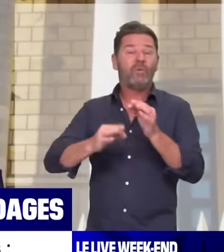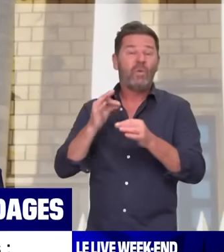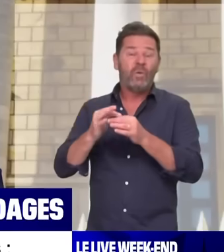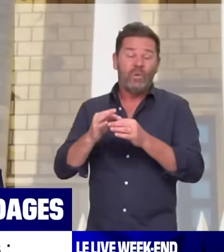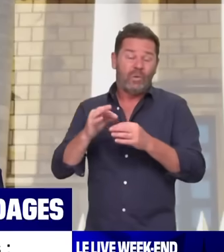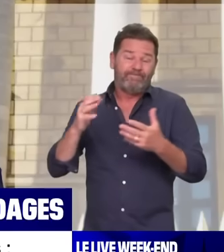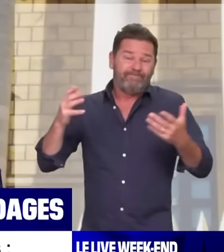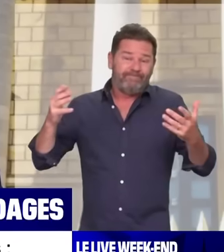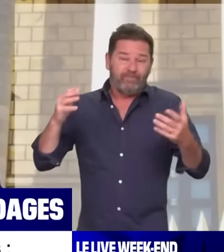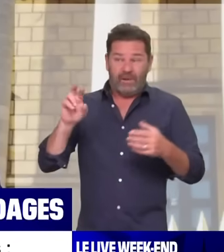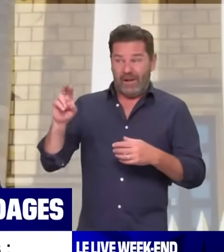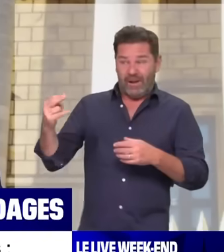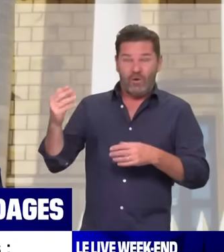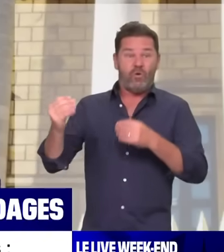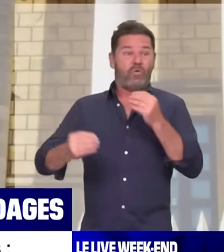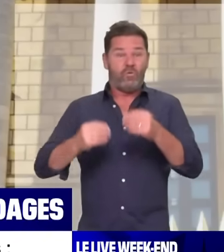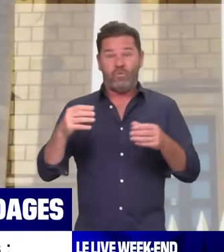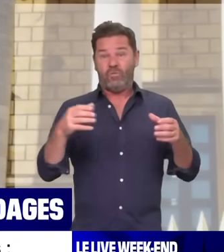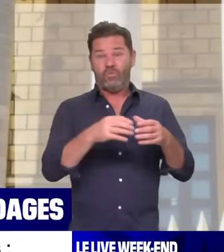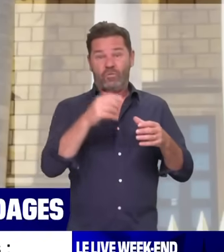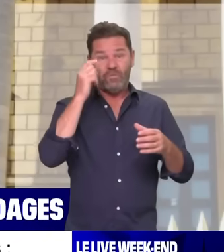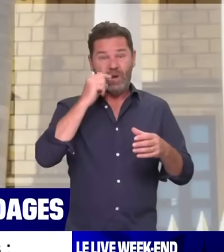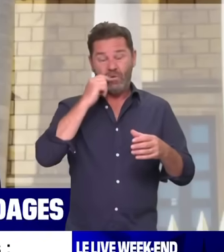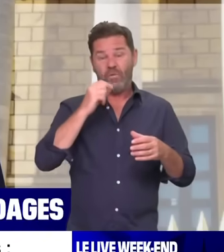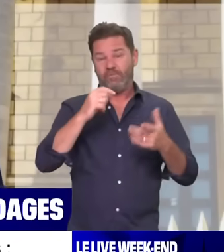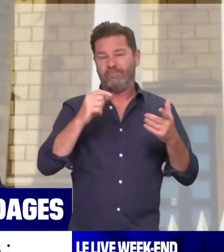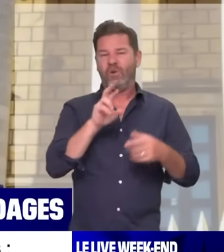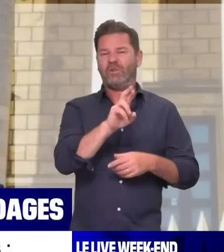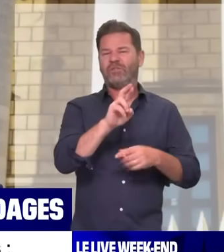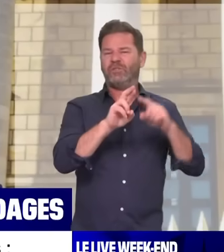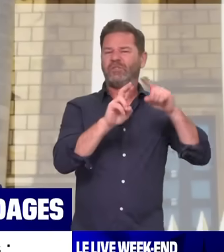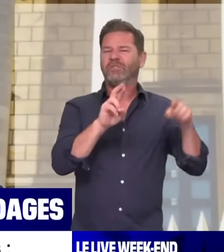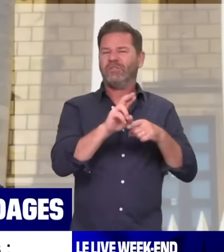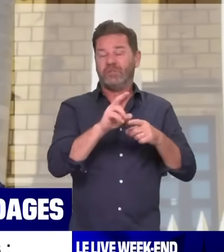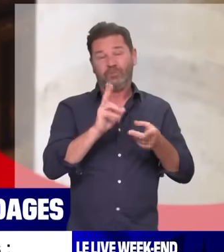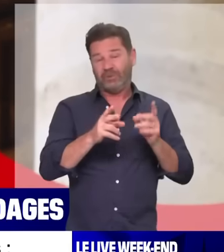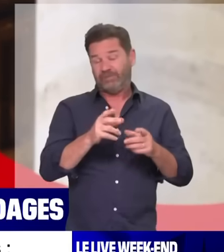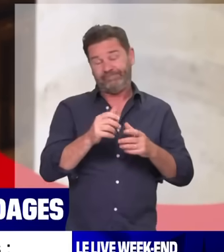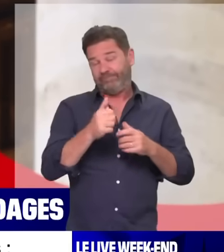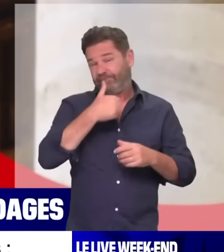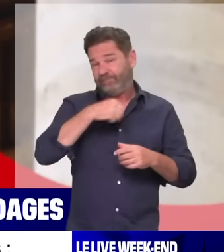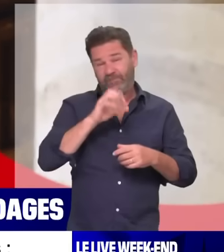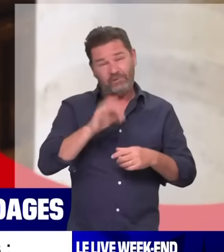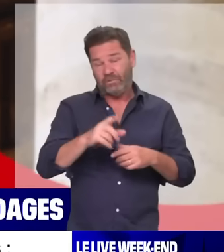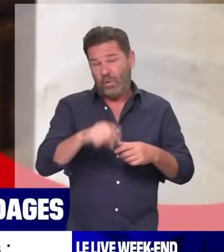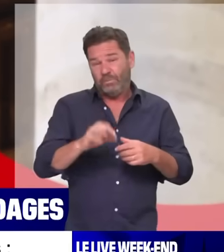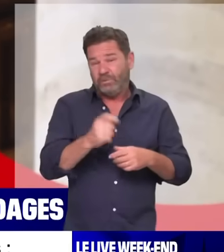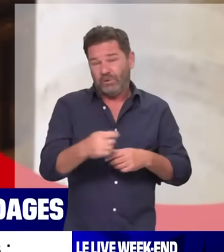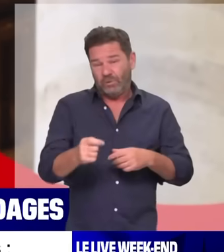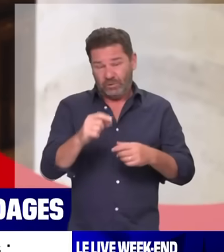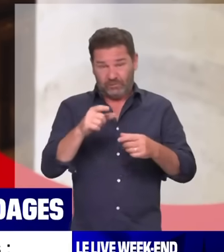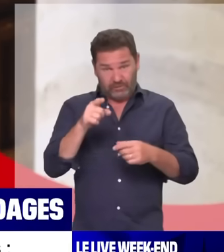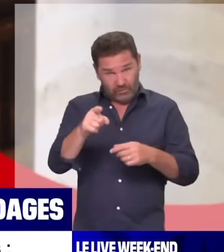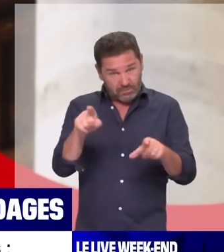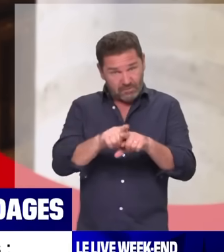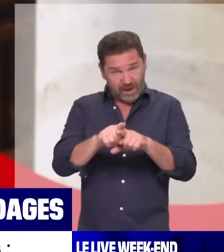faire barrage au rassemblement national et donc voter pour Renaissance est-ce que c'est aussi le choix que vous feriez est-ce que ça doit être selon vous